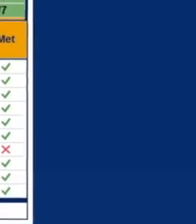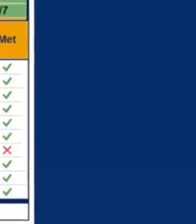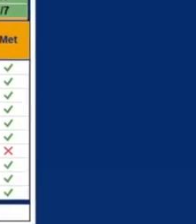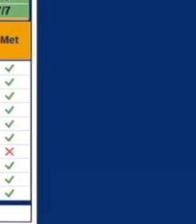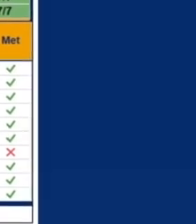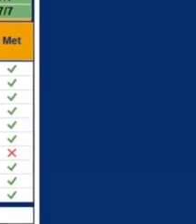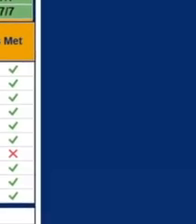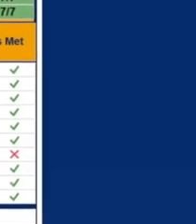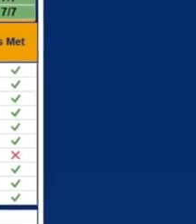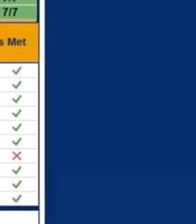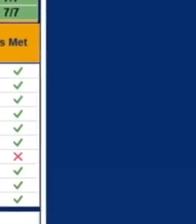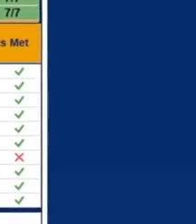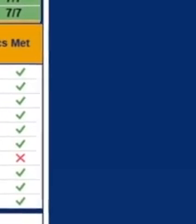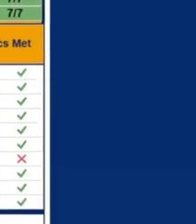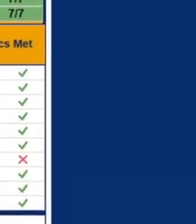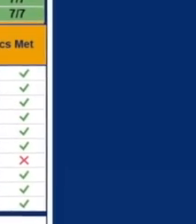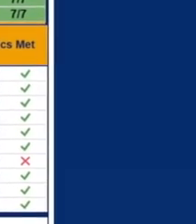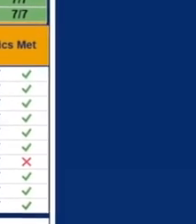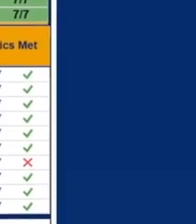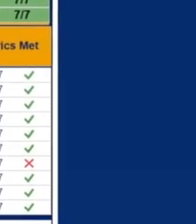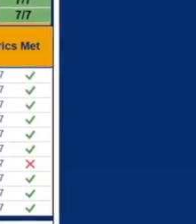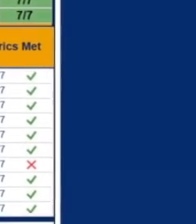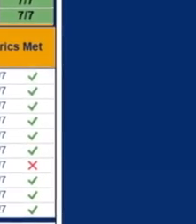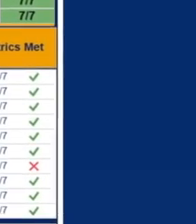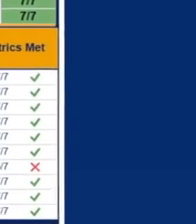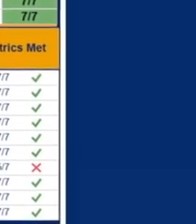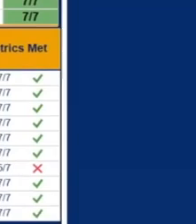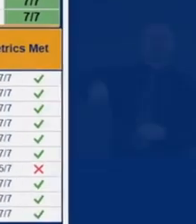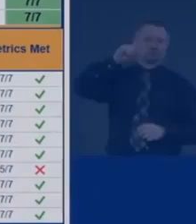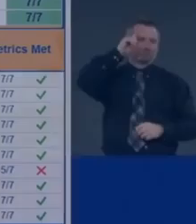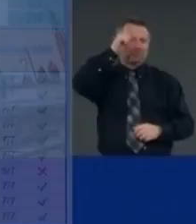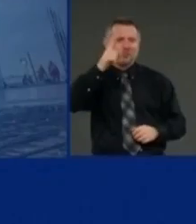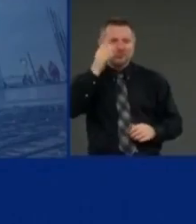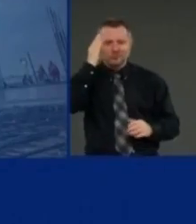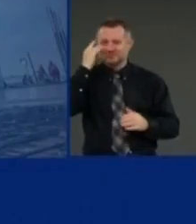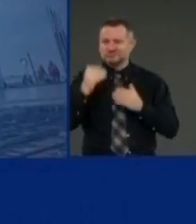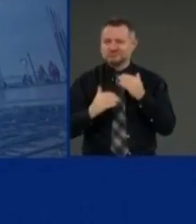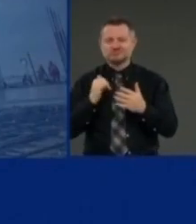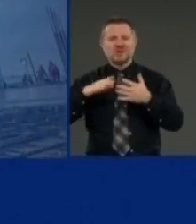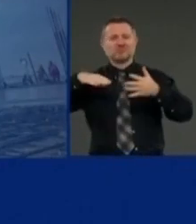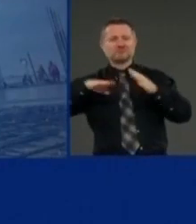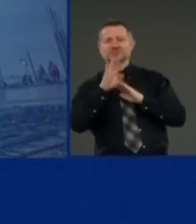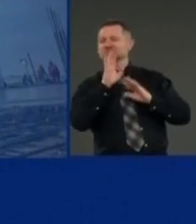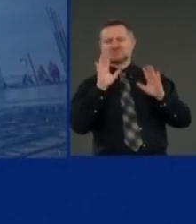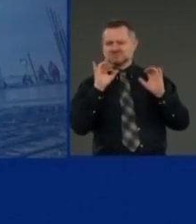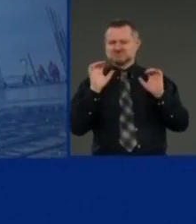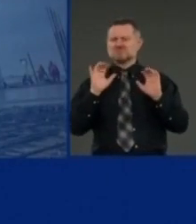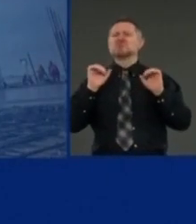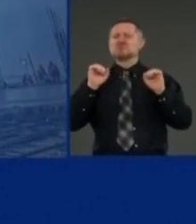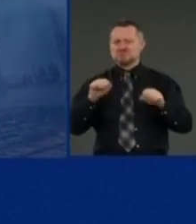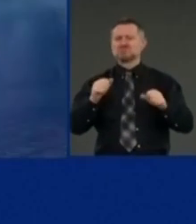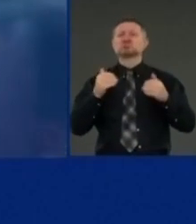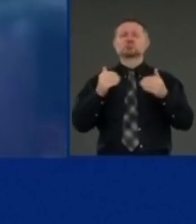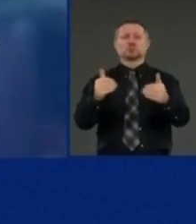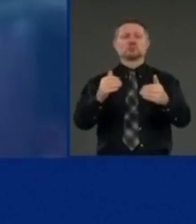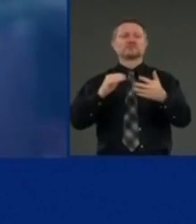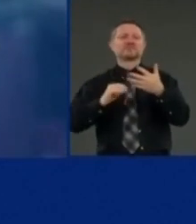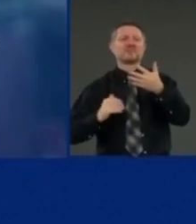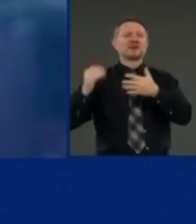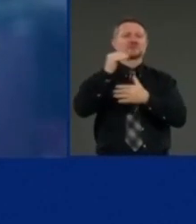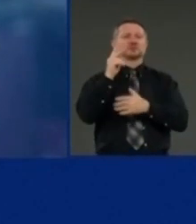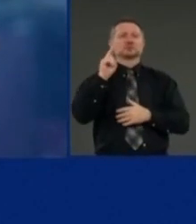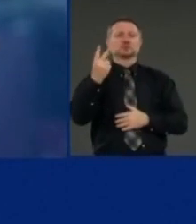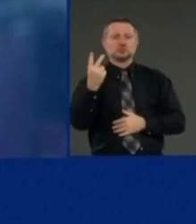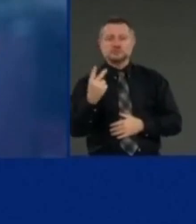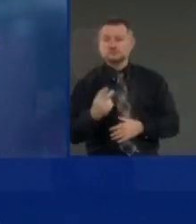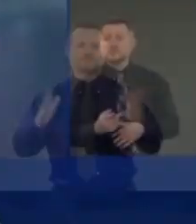府地区则是会在周三加入。相关行业包括资讯科技、金融保险、房地产、零售业、理发业、汽车租赁